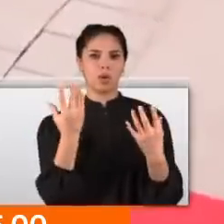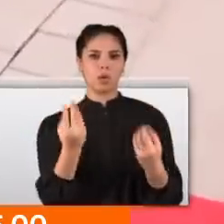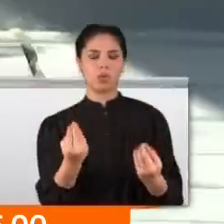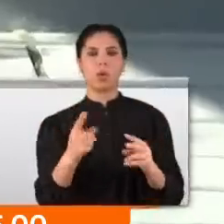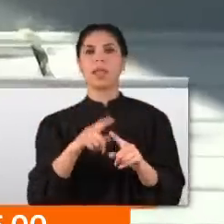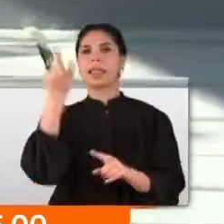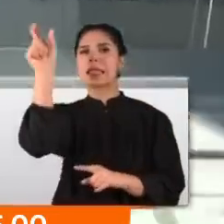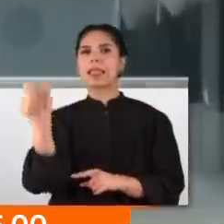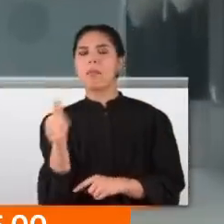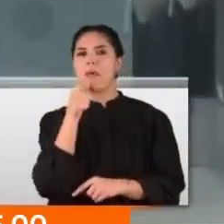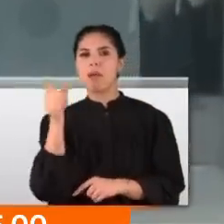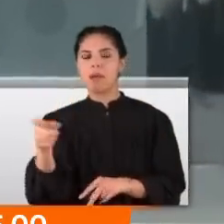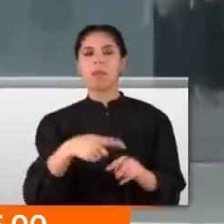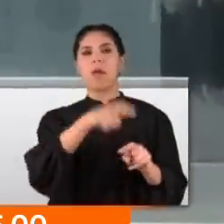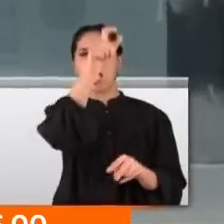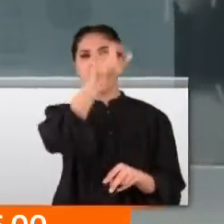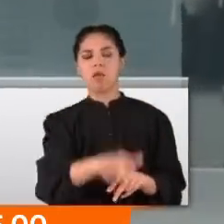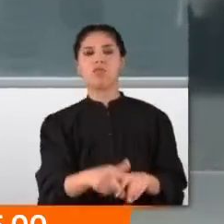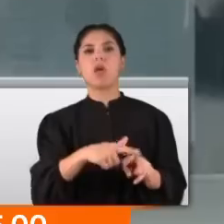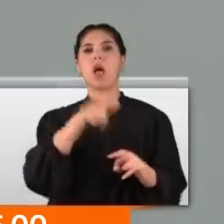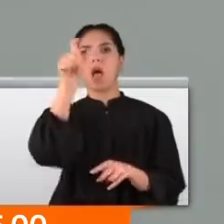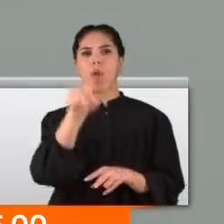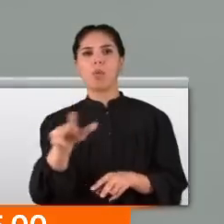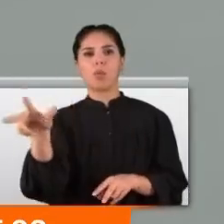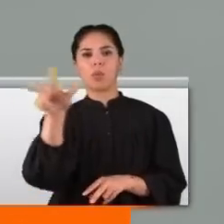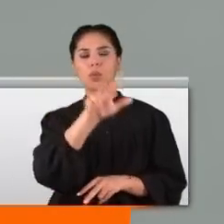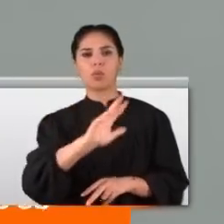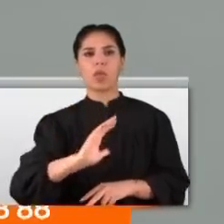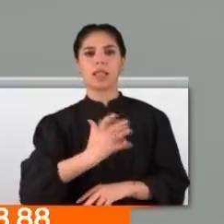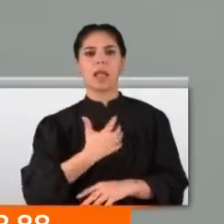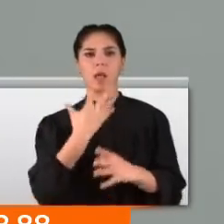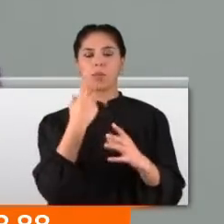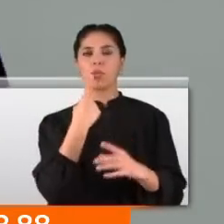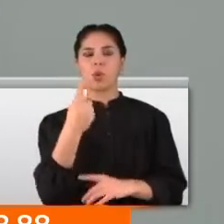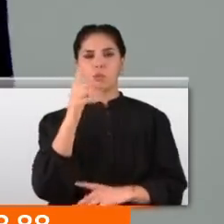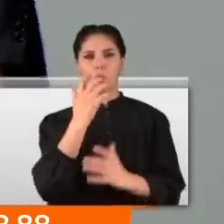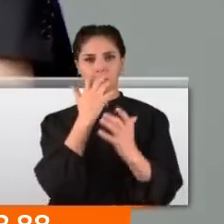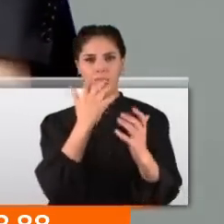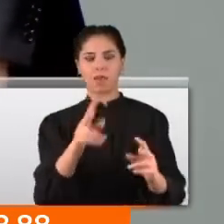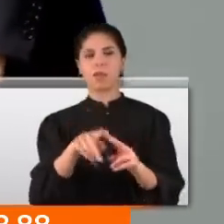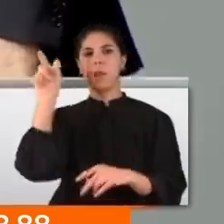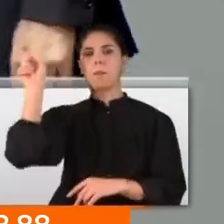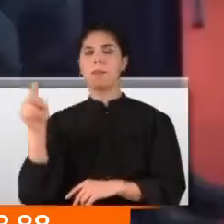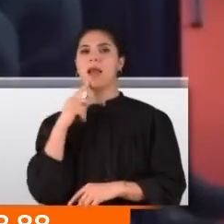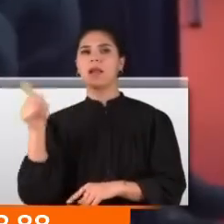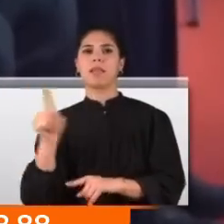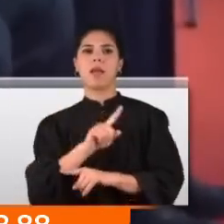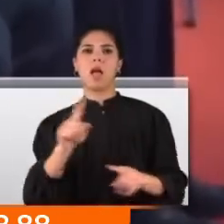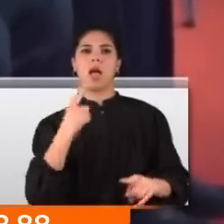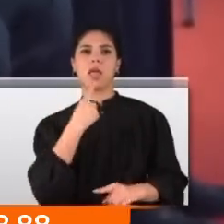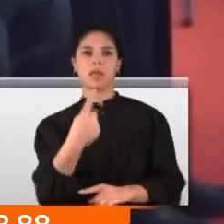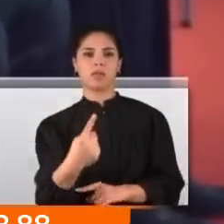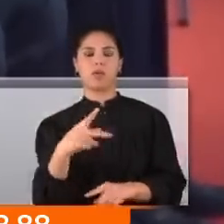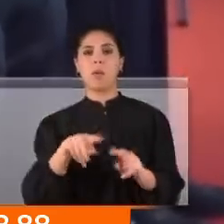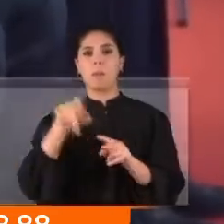Temel Karamollaoğlu, Ali Babacan ve Ahmet Davutoğlu'nun sahiplendikleri bu öneriye Akşener'in karşı olduğu belirtiliyor. İddiaya